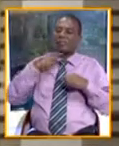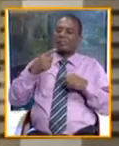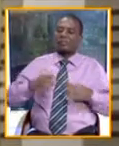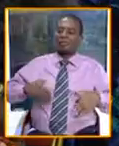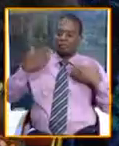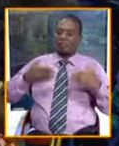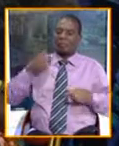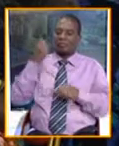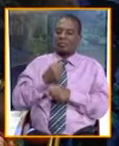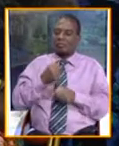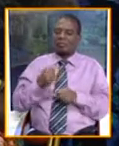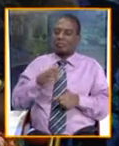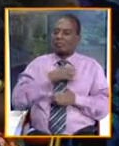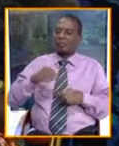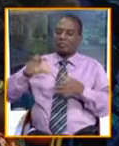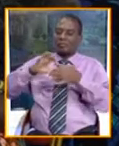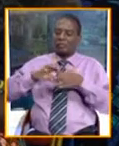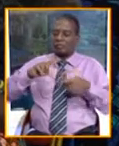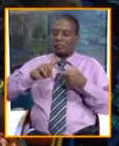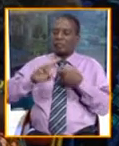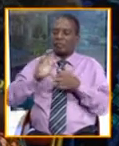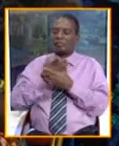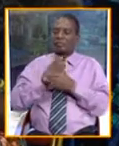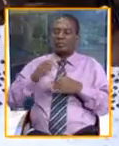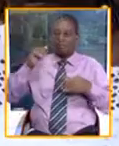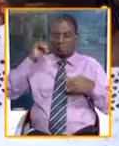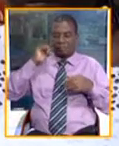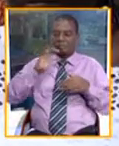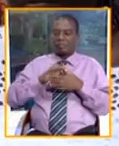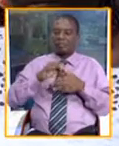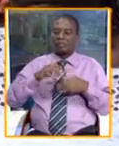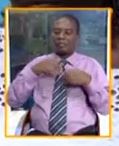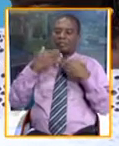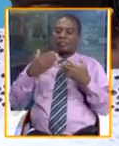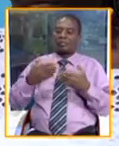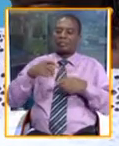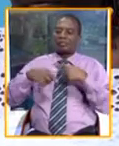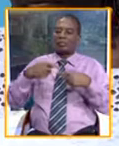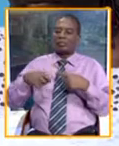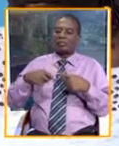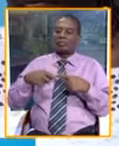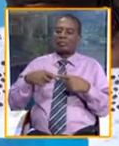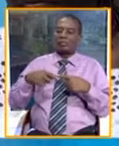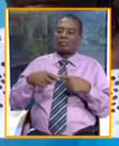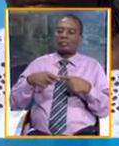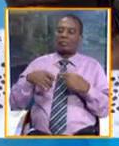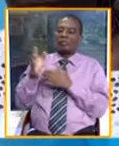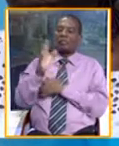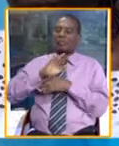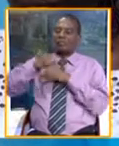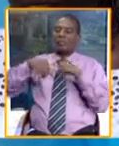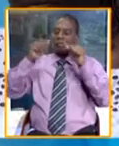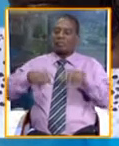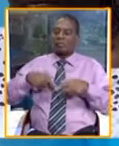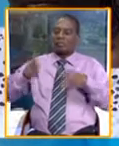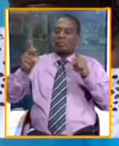joie d'œuvrer à la consolidation des liens entre les épouses de policiers. Mes remerciements vont à l'endroit de l'Éternel, le Dieu Tout-Puissant, qui